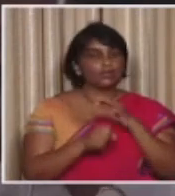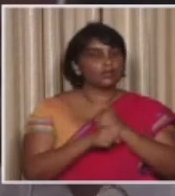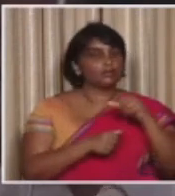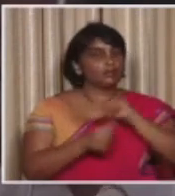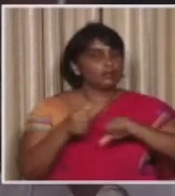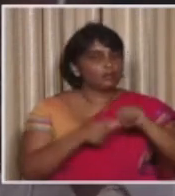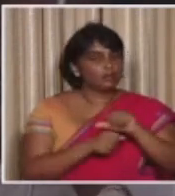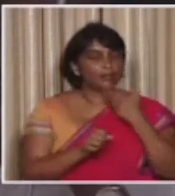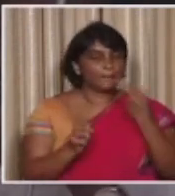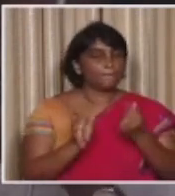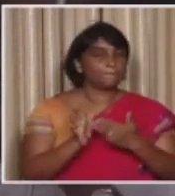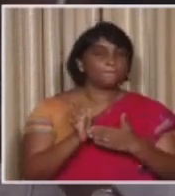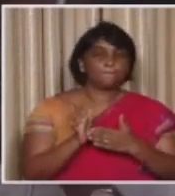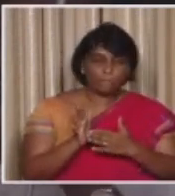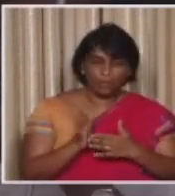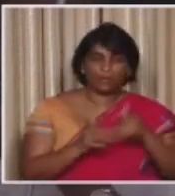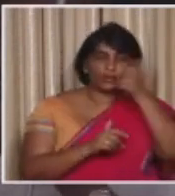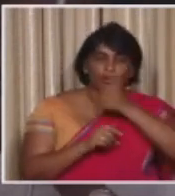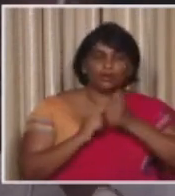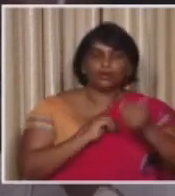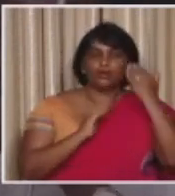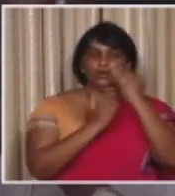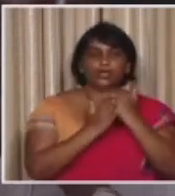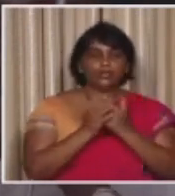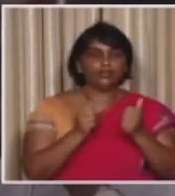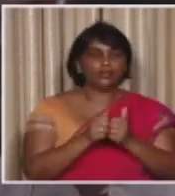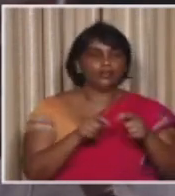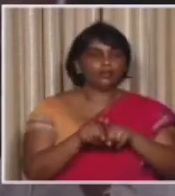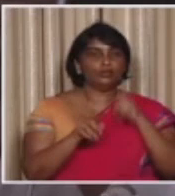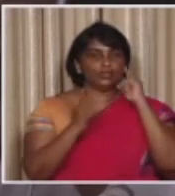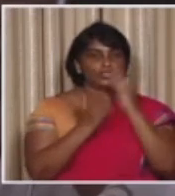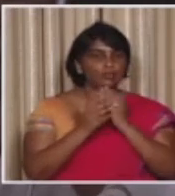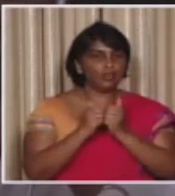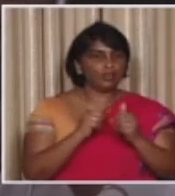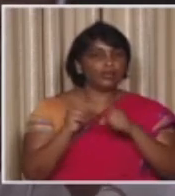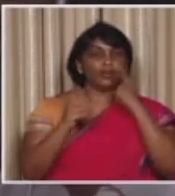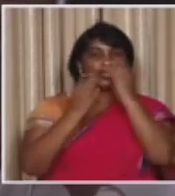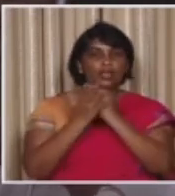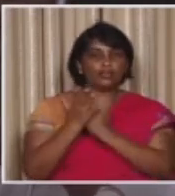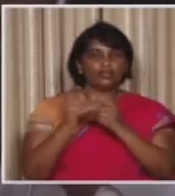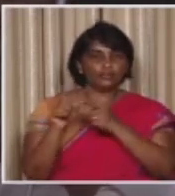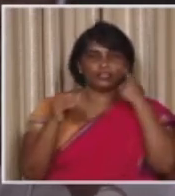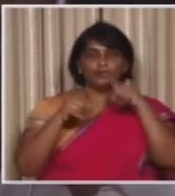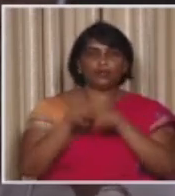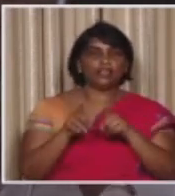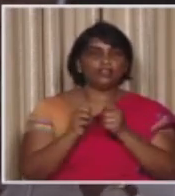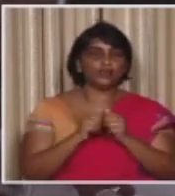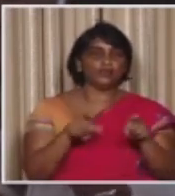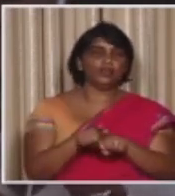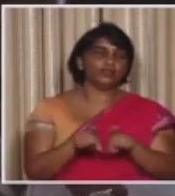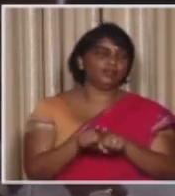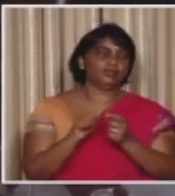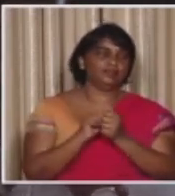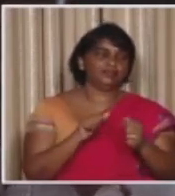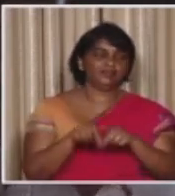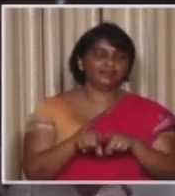වල සිදුවන මිලියන ගණන වංචා දූෂණ පිළිබඳ විගණකපතිවරයාගේ නිර්දේශ පිළිබඳ අපි සාකච්ඡා කරනවා හැබැයි අපි සාකච්ඡා